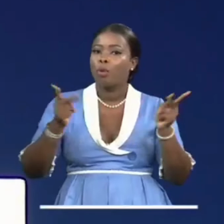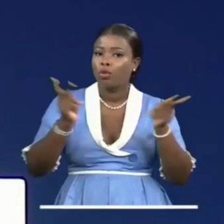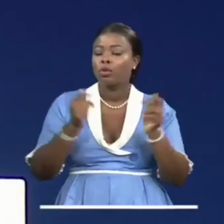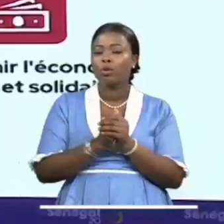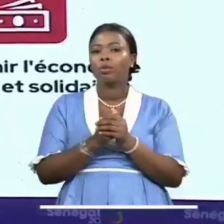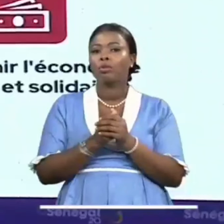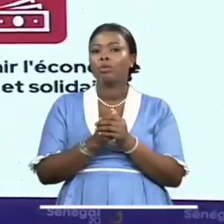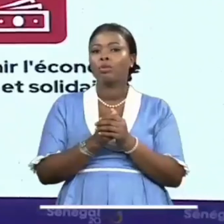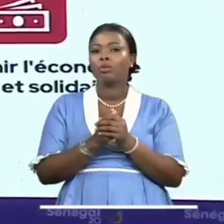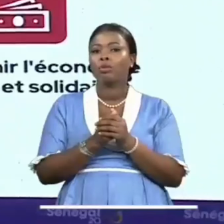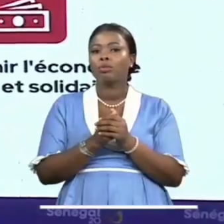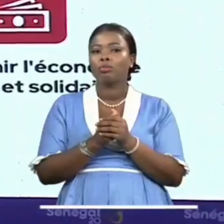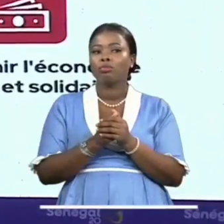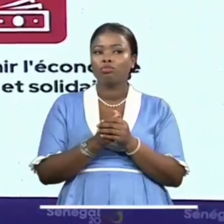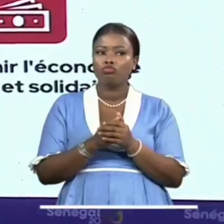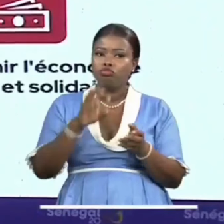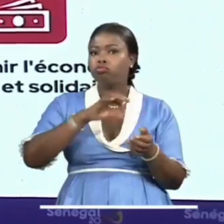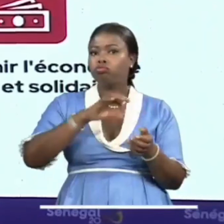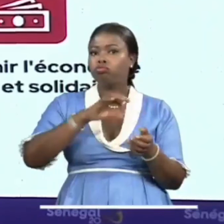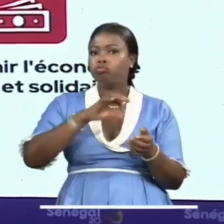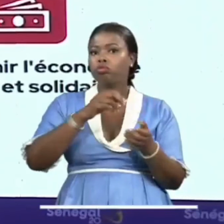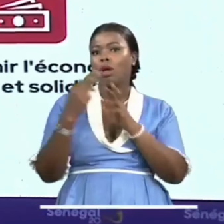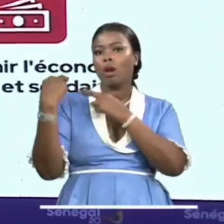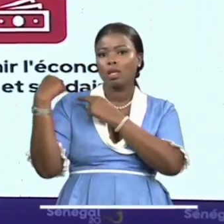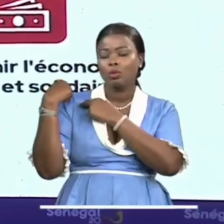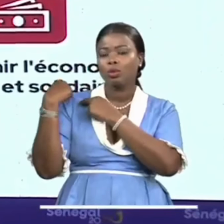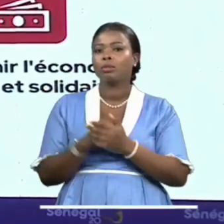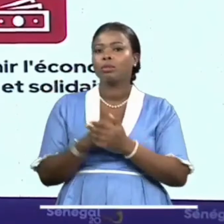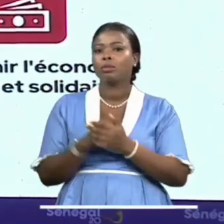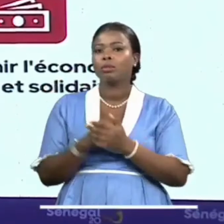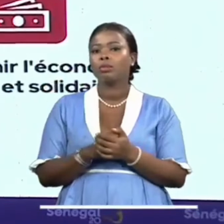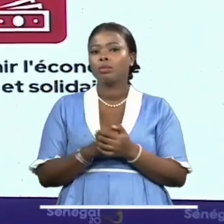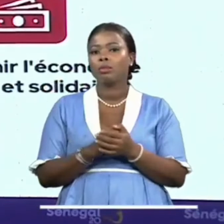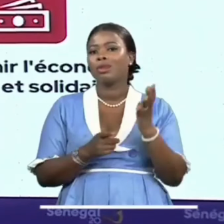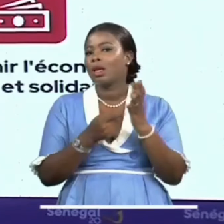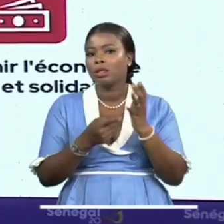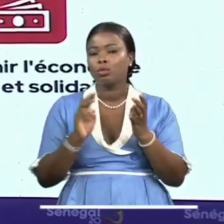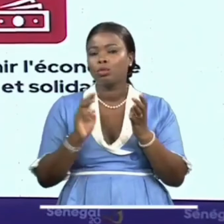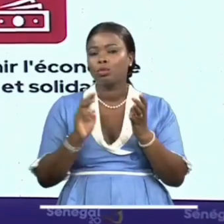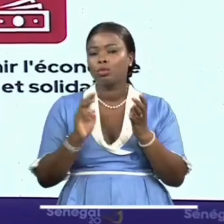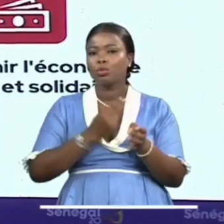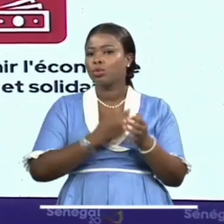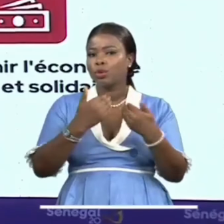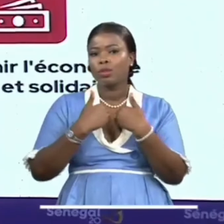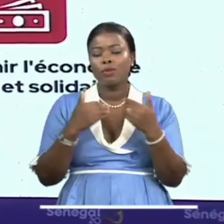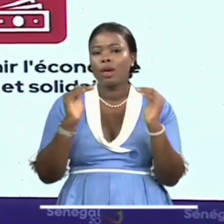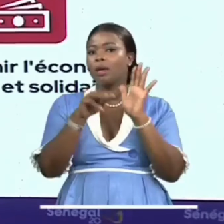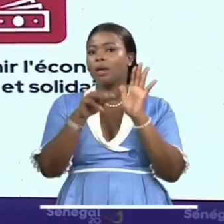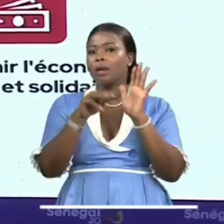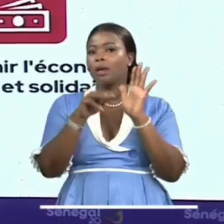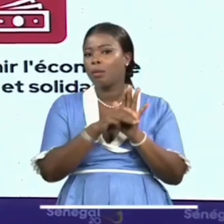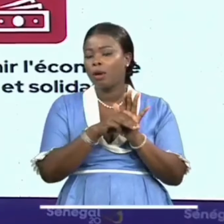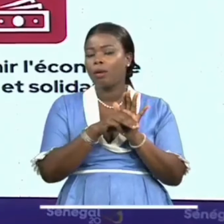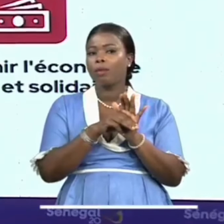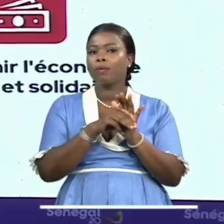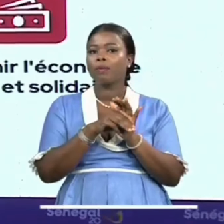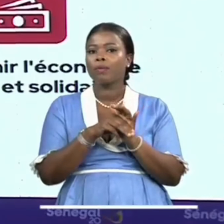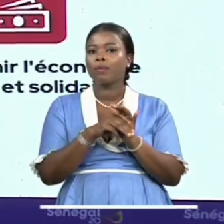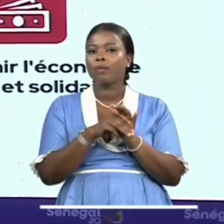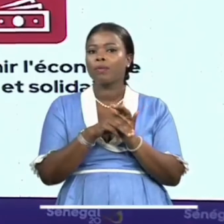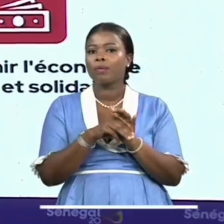durable qui soit responsable comme 4e objectif stratégique et nous avons également la mise en place d'infrastructure de